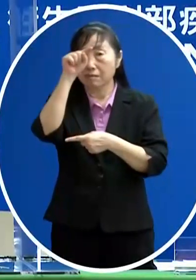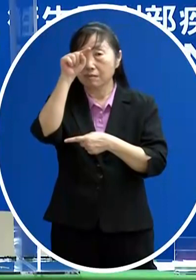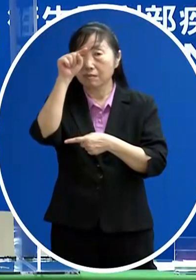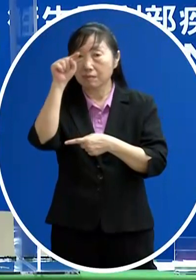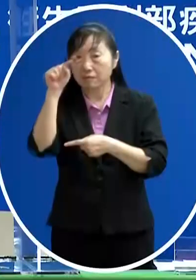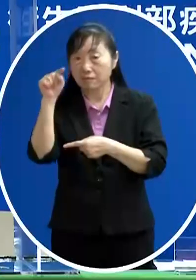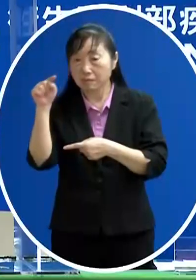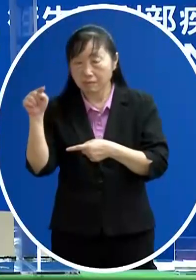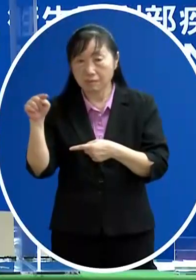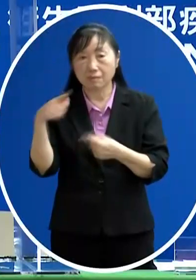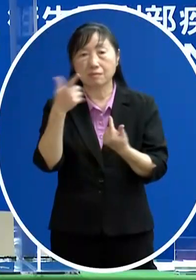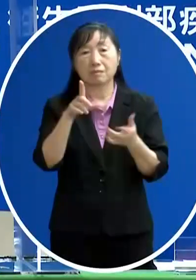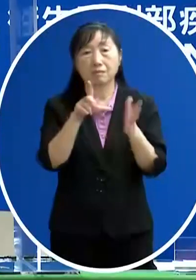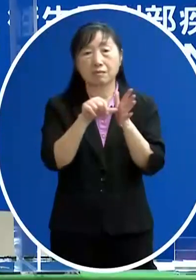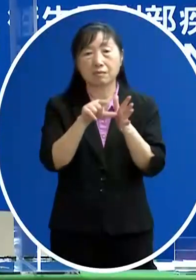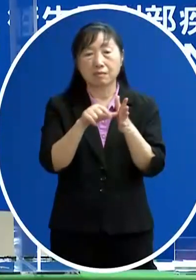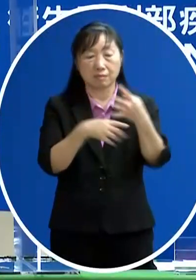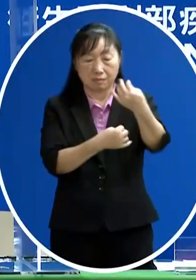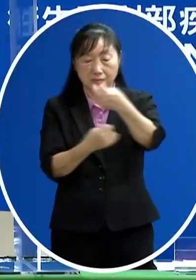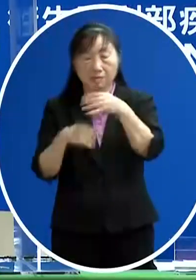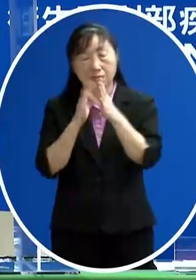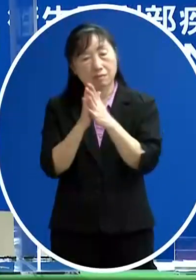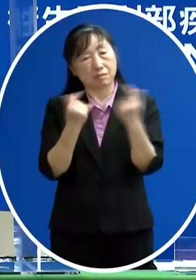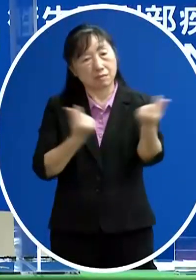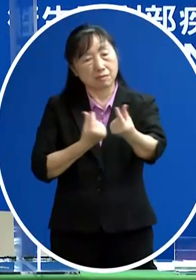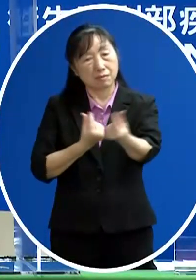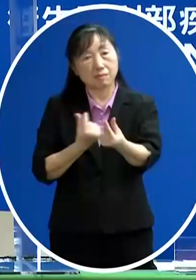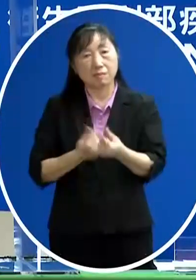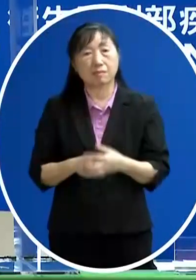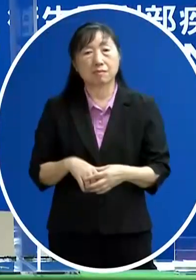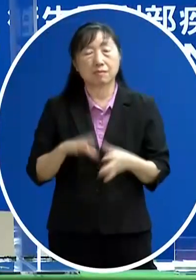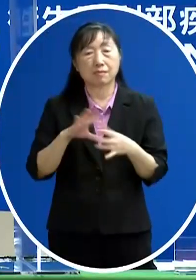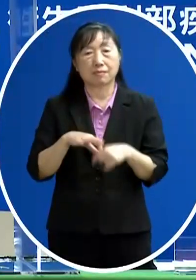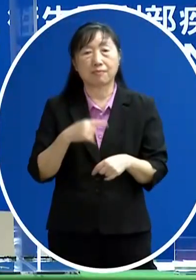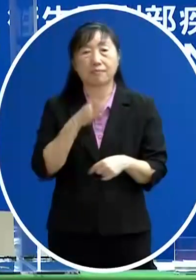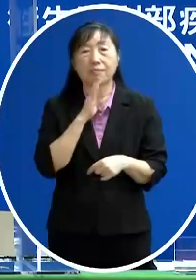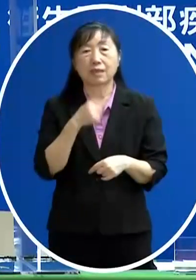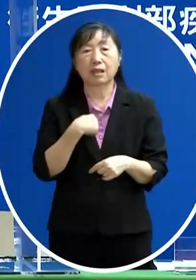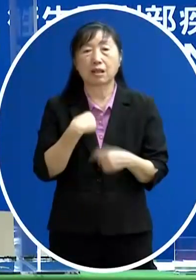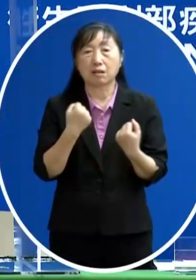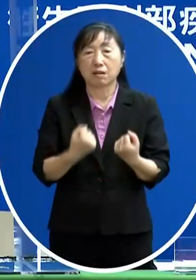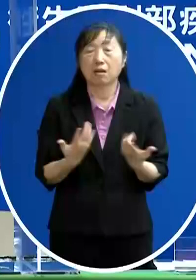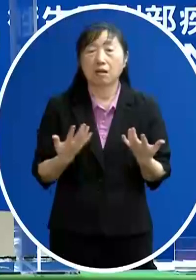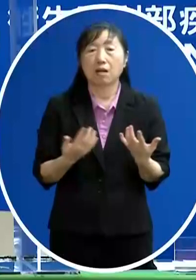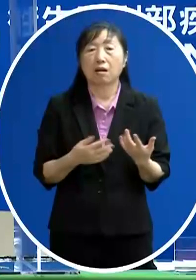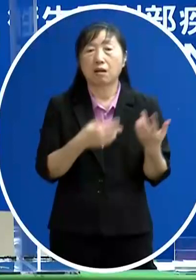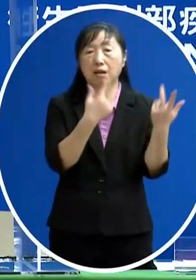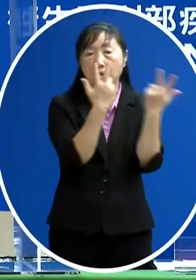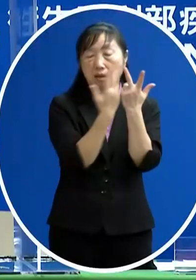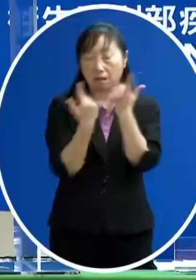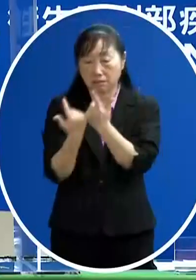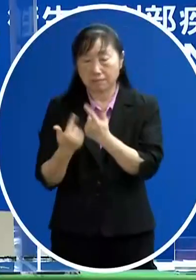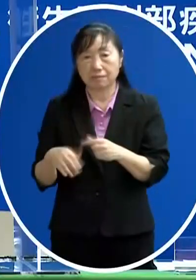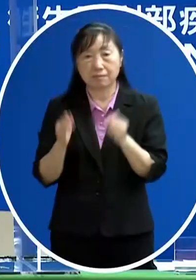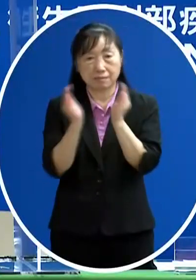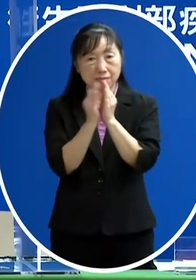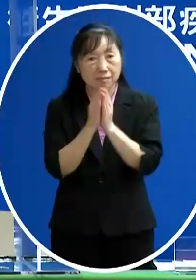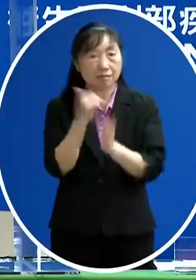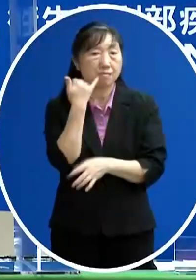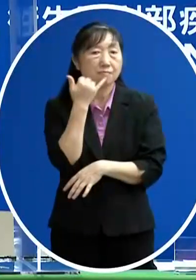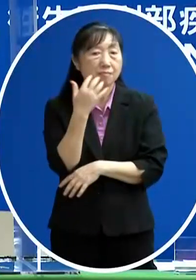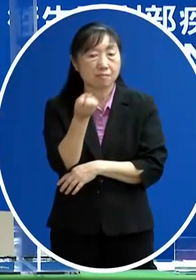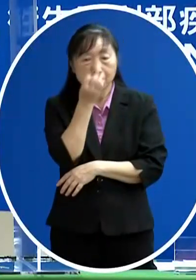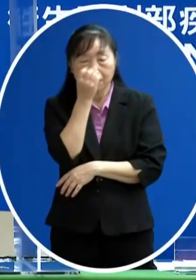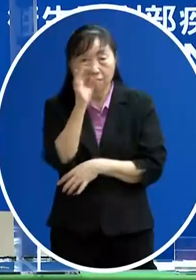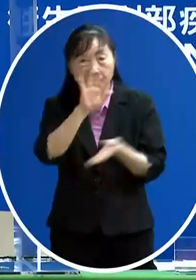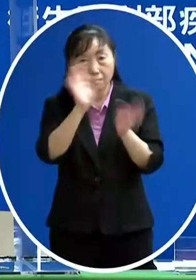行的时间也跟我们比较像。那观察我们在松北跟桃园然后基隆花莲这些